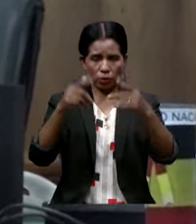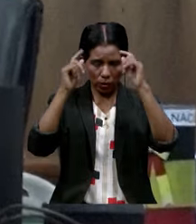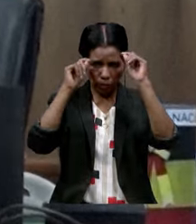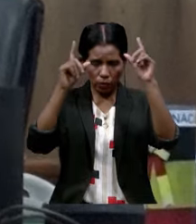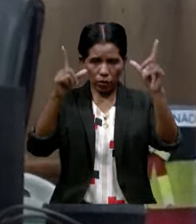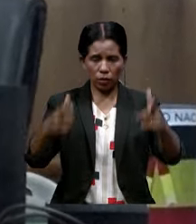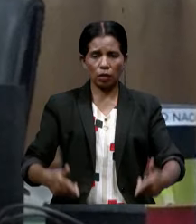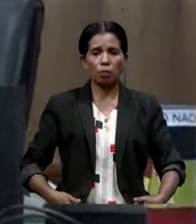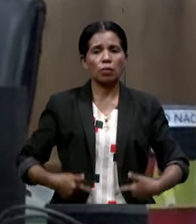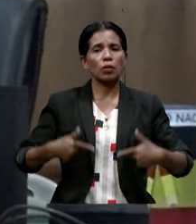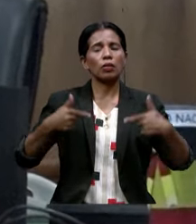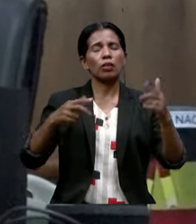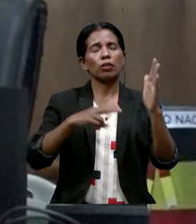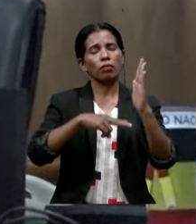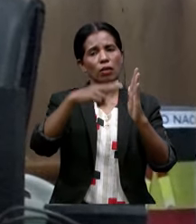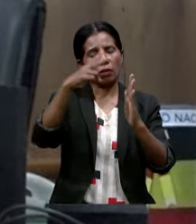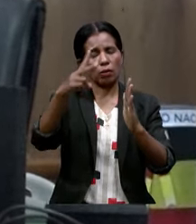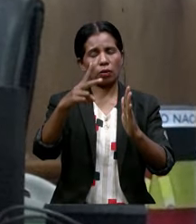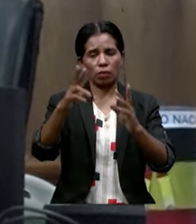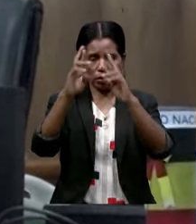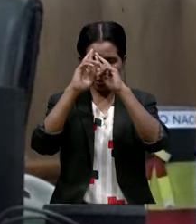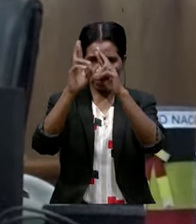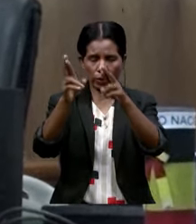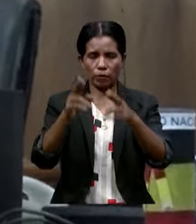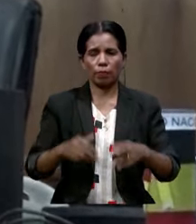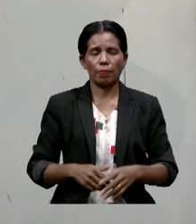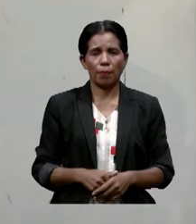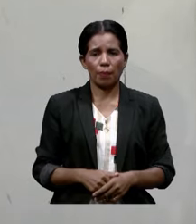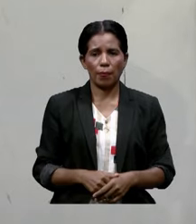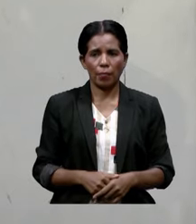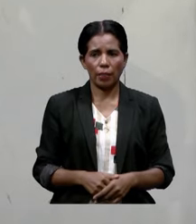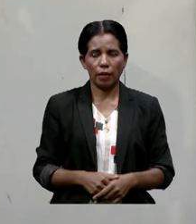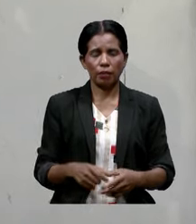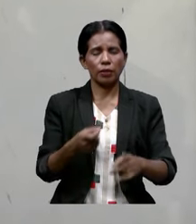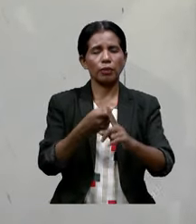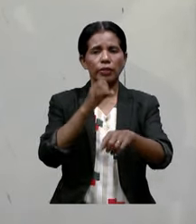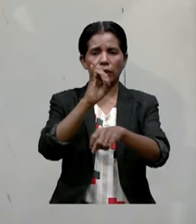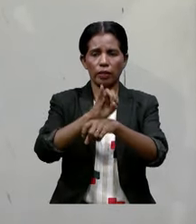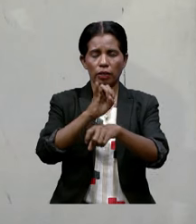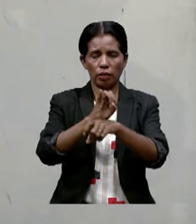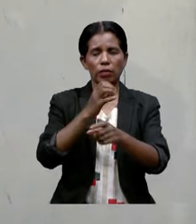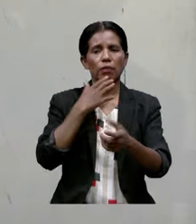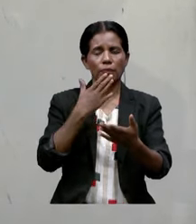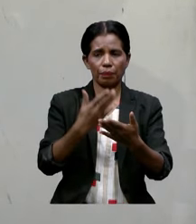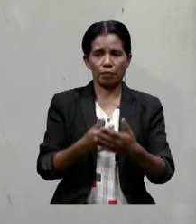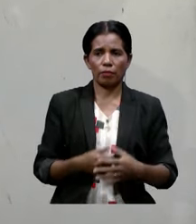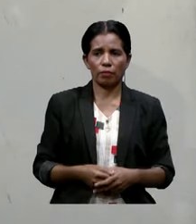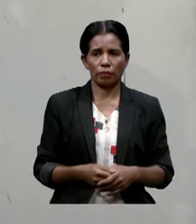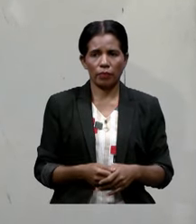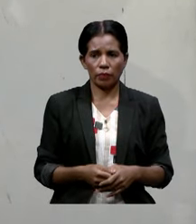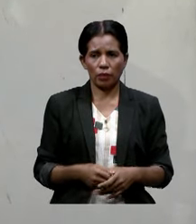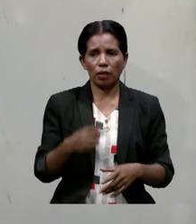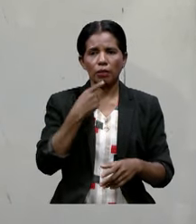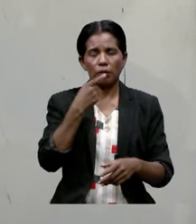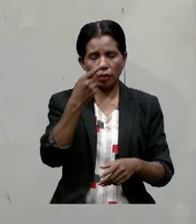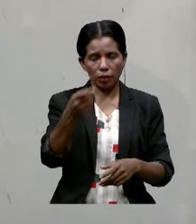stuir valor moral no cultural. Obrigação ida, hosi igreja, atu alerta